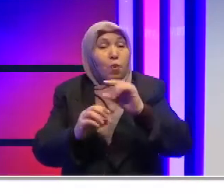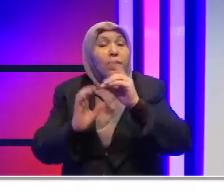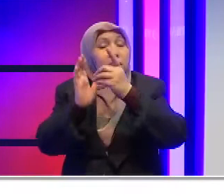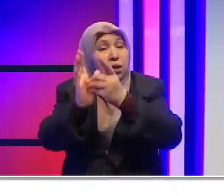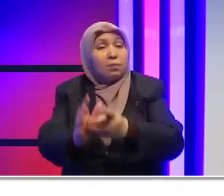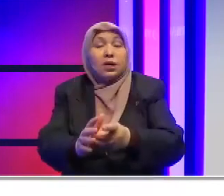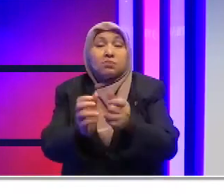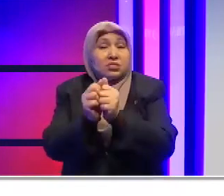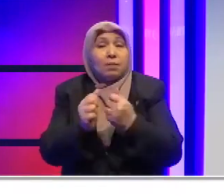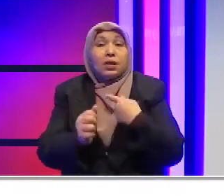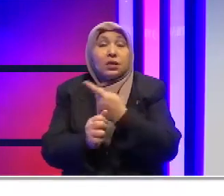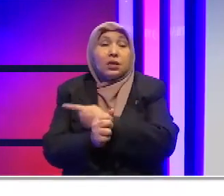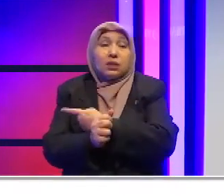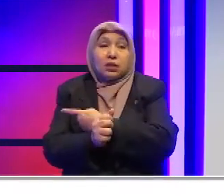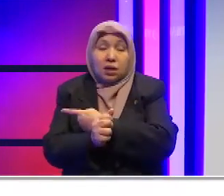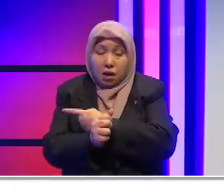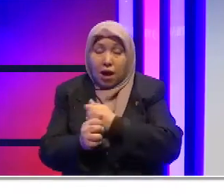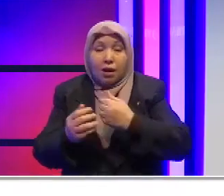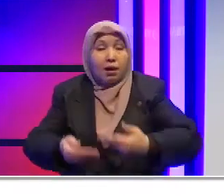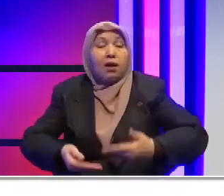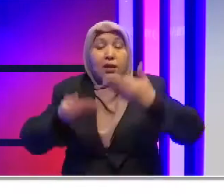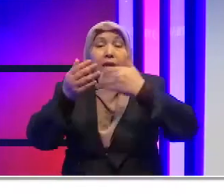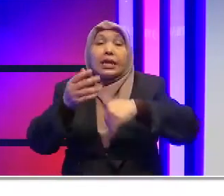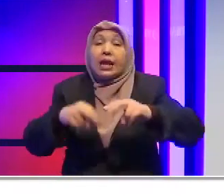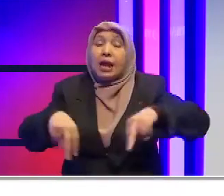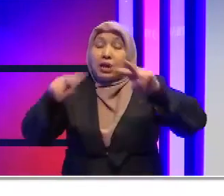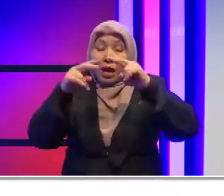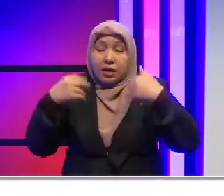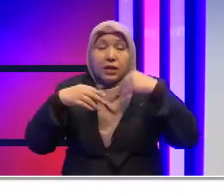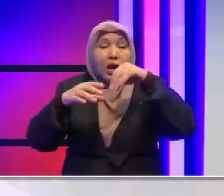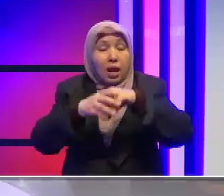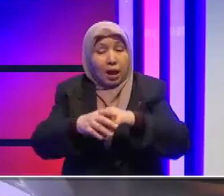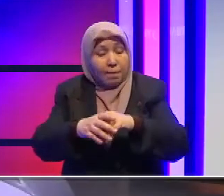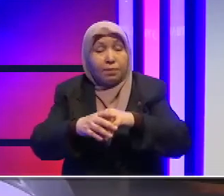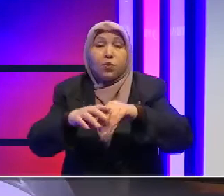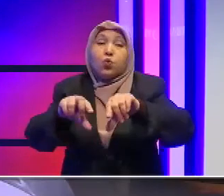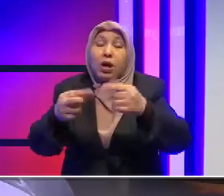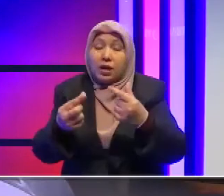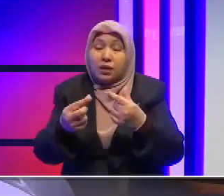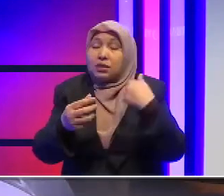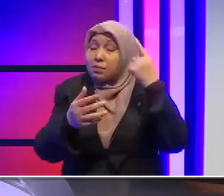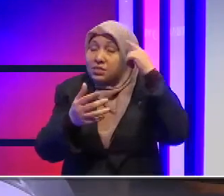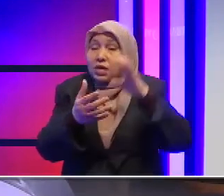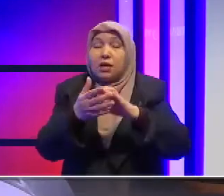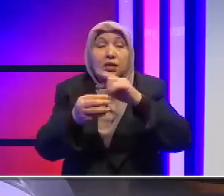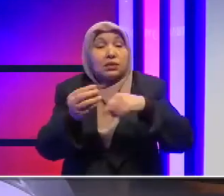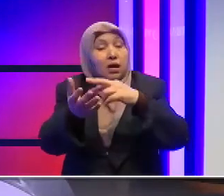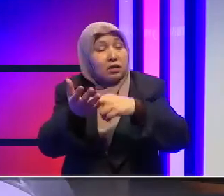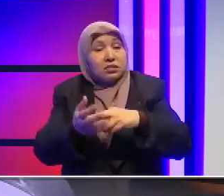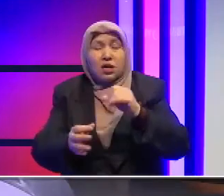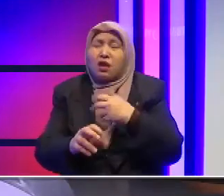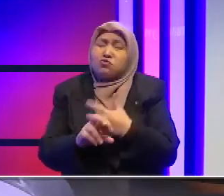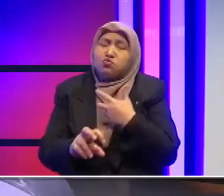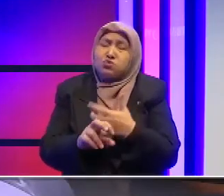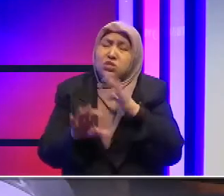untuk sama-sama kita angkat nilai yang ada di dalam ayat-ayat Al-Quran. Tadi kita bicara tentang rezeki. Rezeki kalau susah